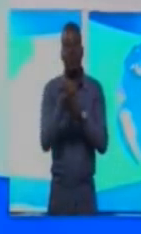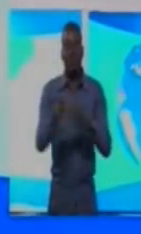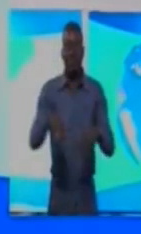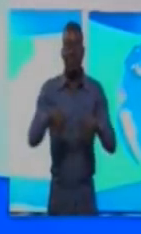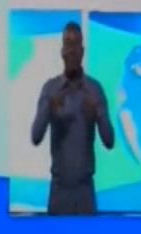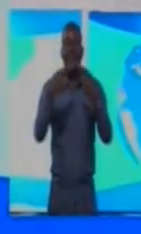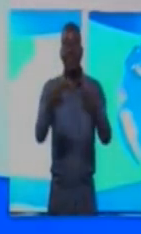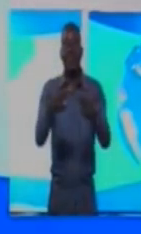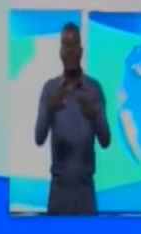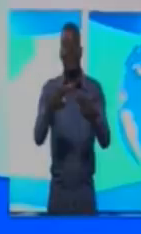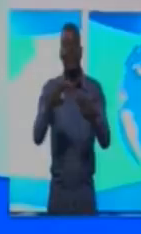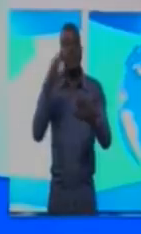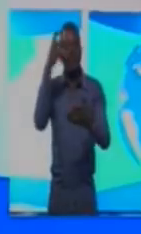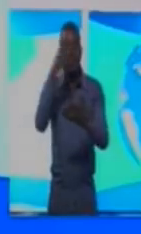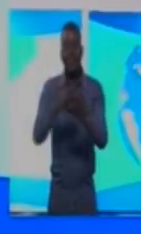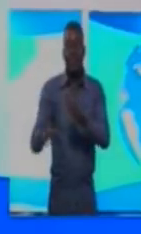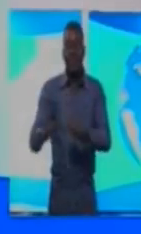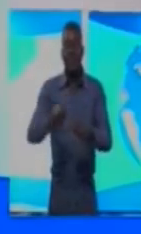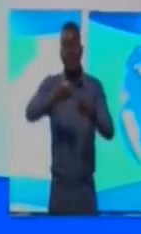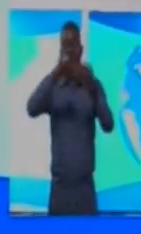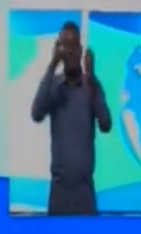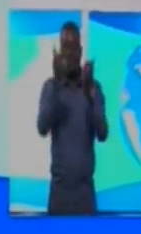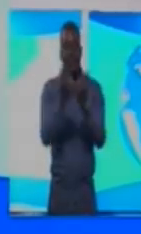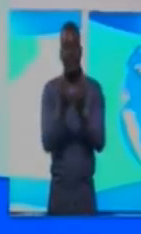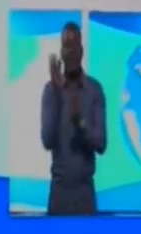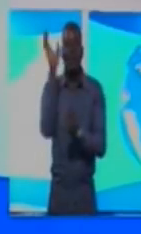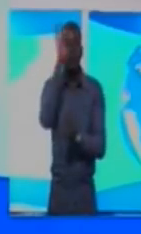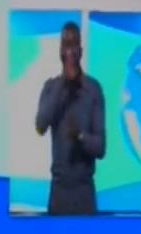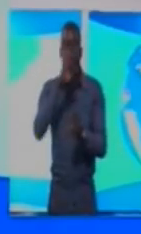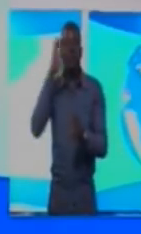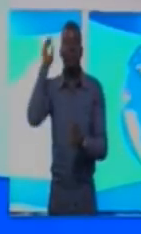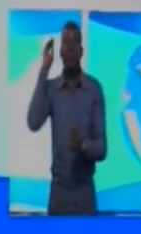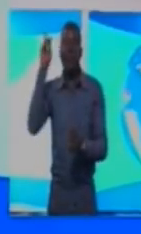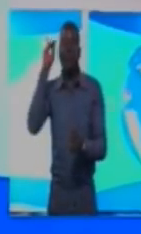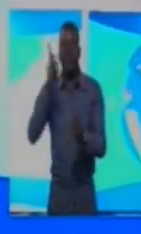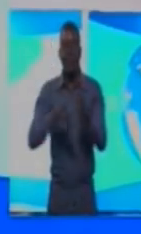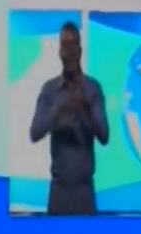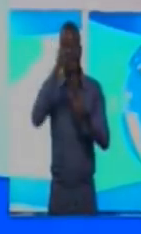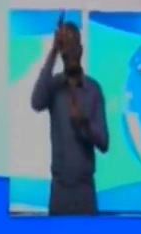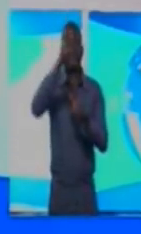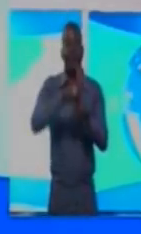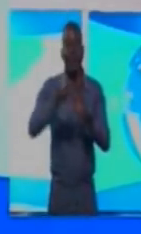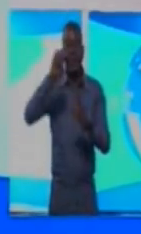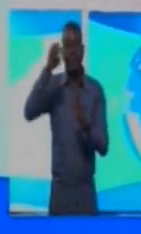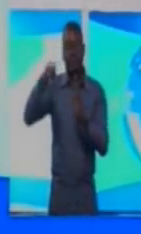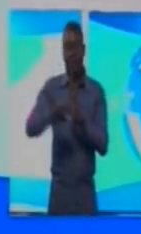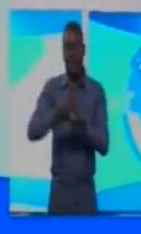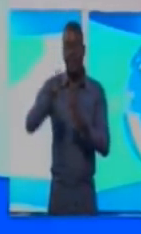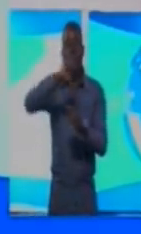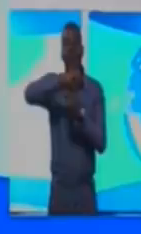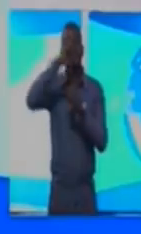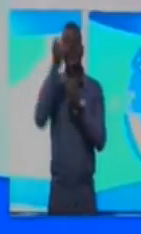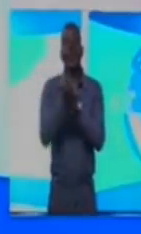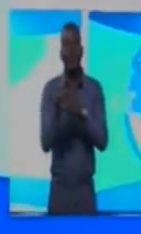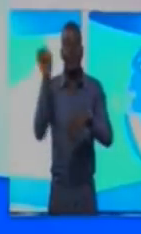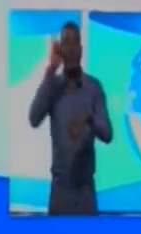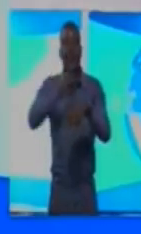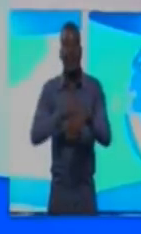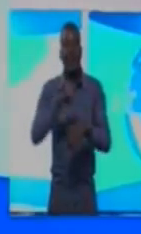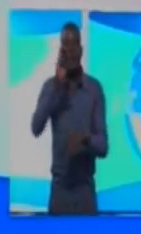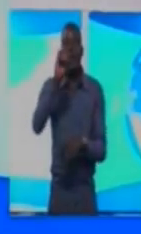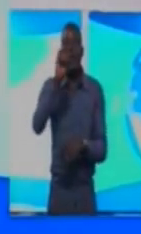redevabilité, bien le groupe d'action et de recherche pour la démocratie et le développement économique et social s'installe à Zitenga dans